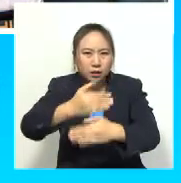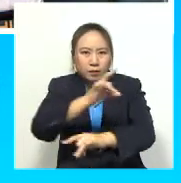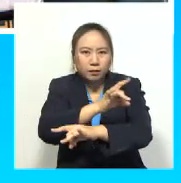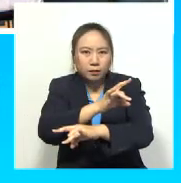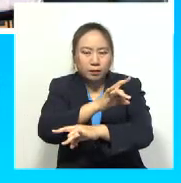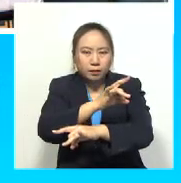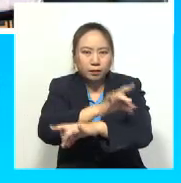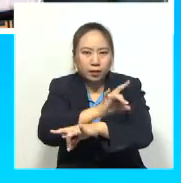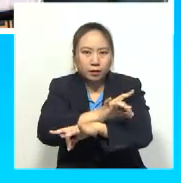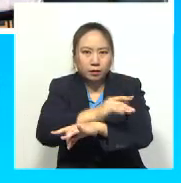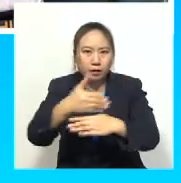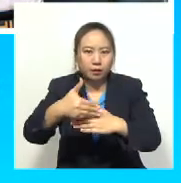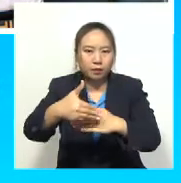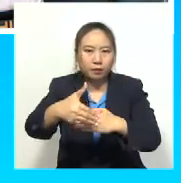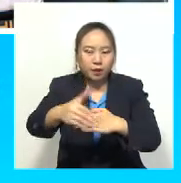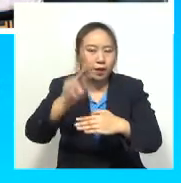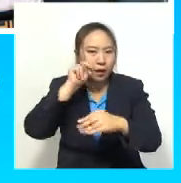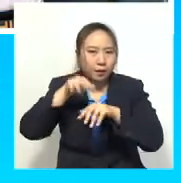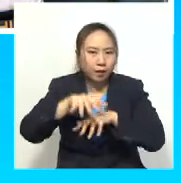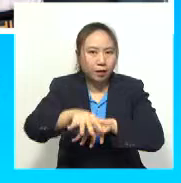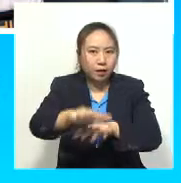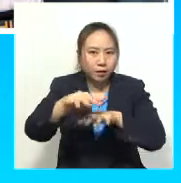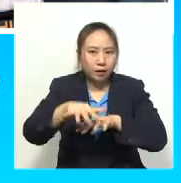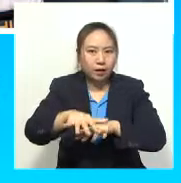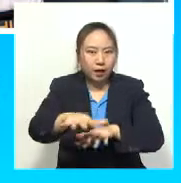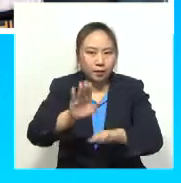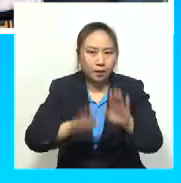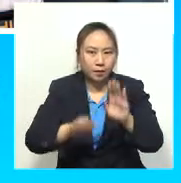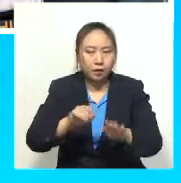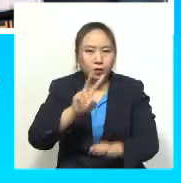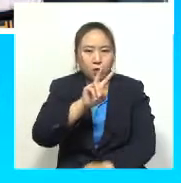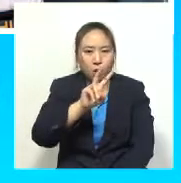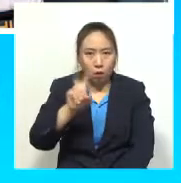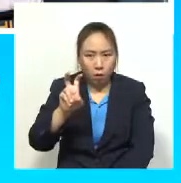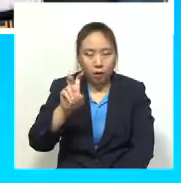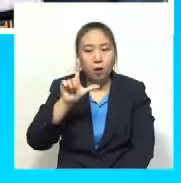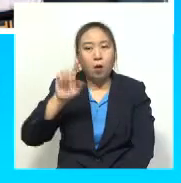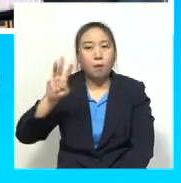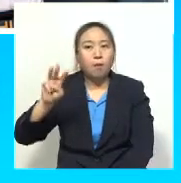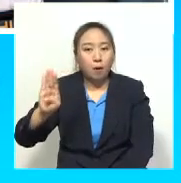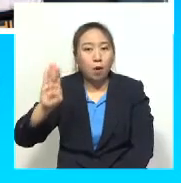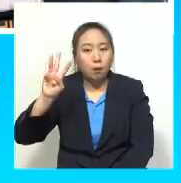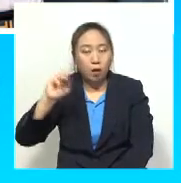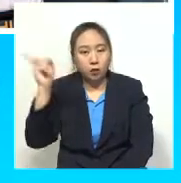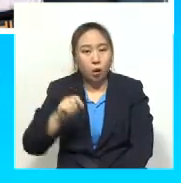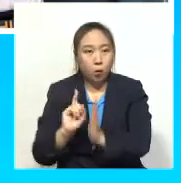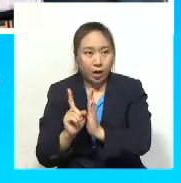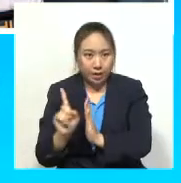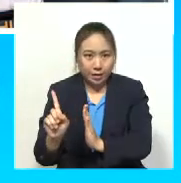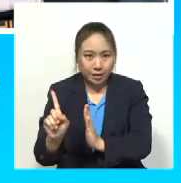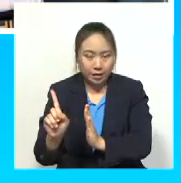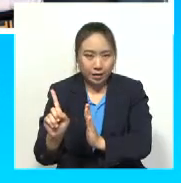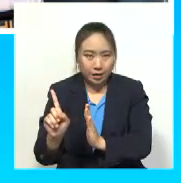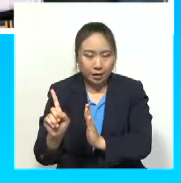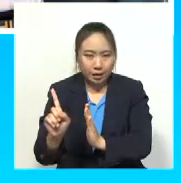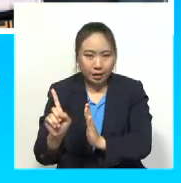ะครับด้วยอัตราไหลประมาณสักนะครับ200ลูกบาศก์เมตรต่อวินาทีนะครับจนมาถึงนะครับเหนือ